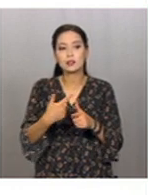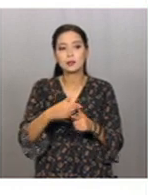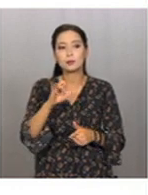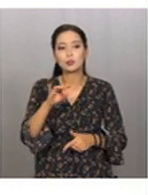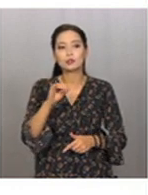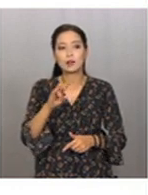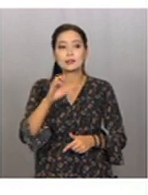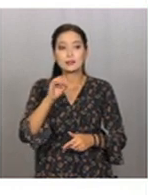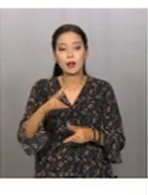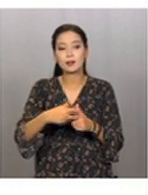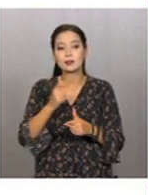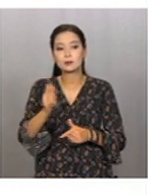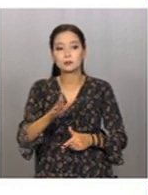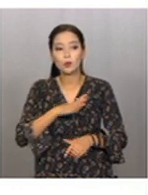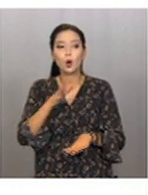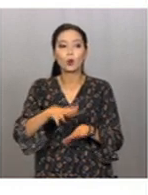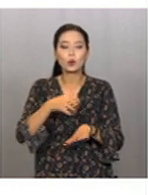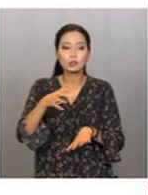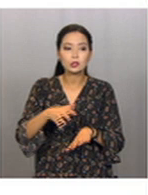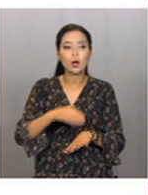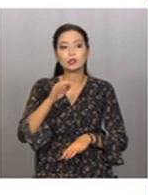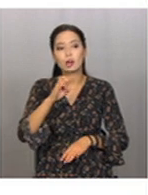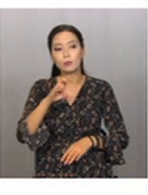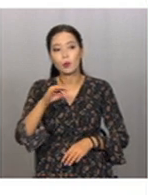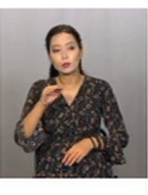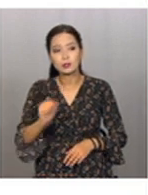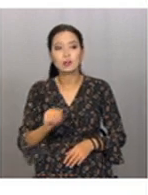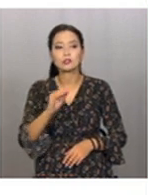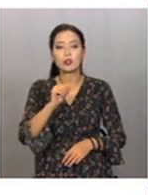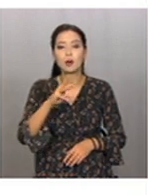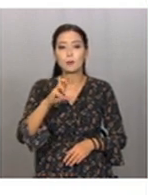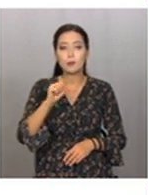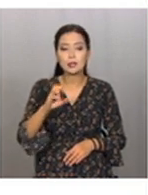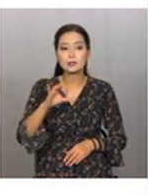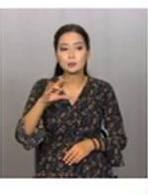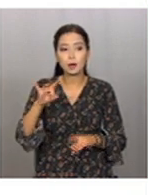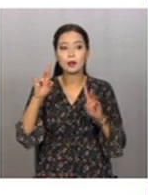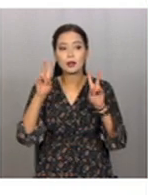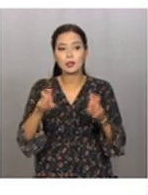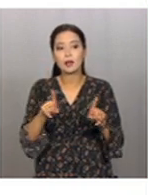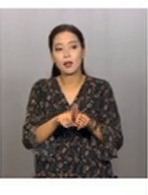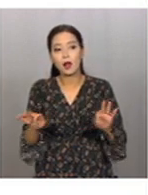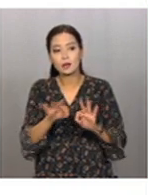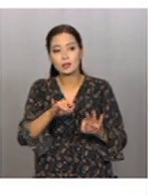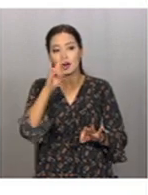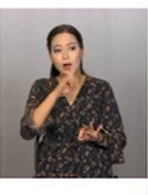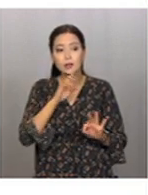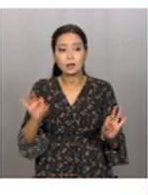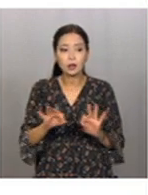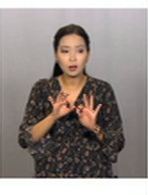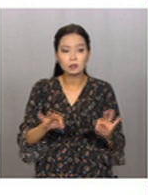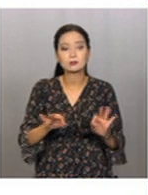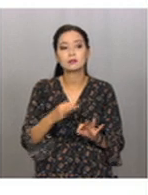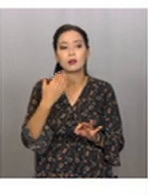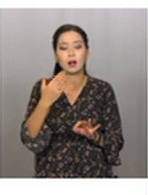болады. Көкшетау, Жанбота, Жанбас Сипар сияқты әндері қазақ музыкасының алтын қорына